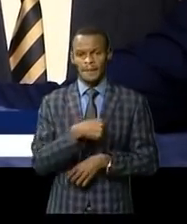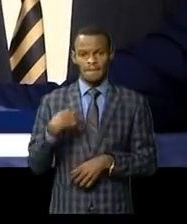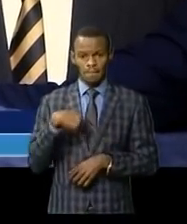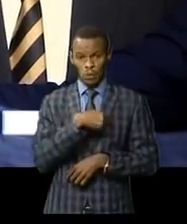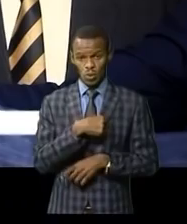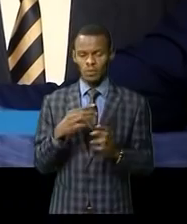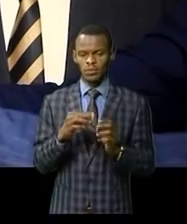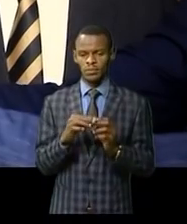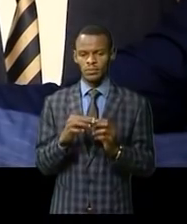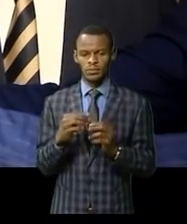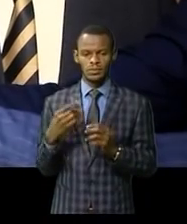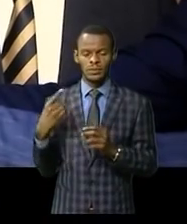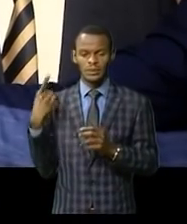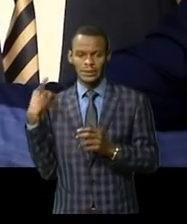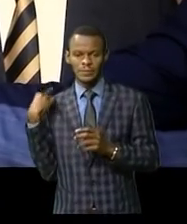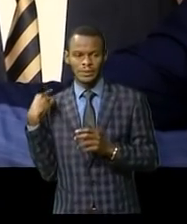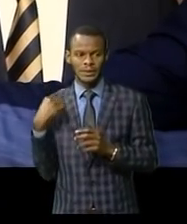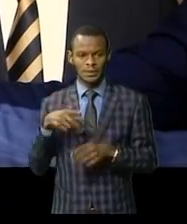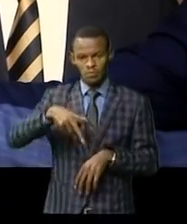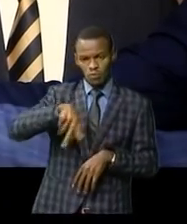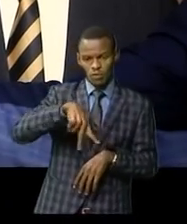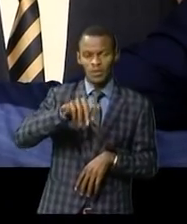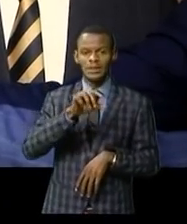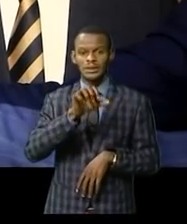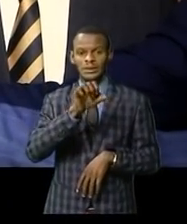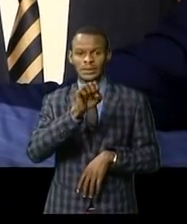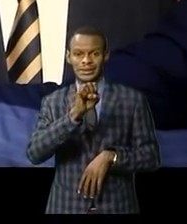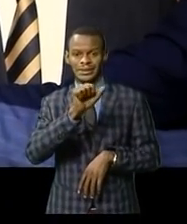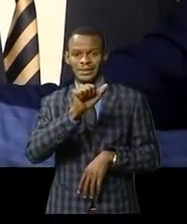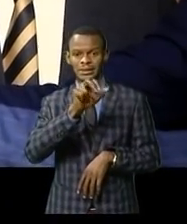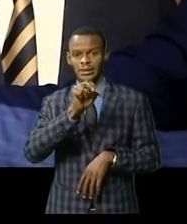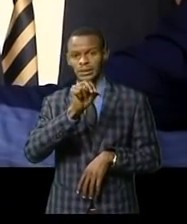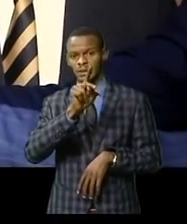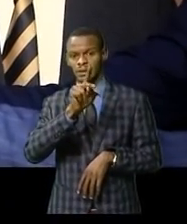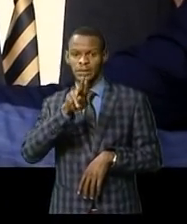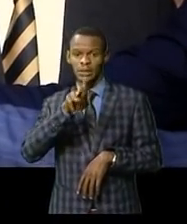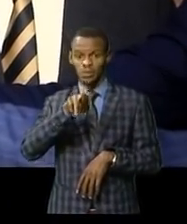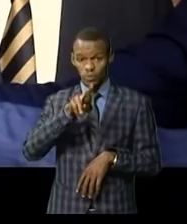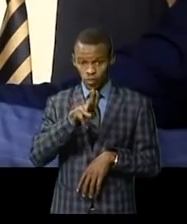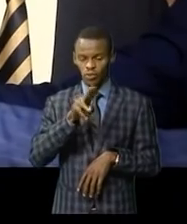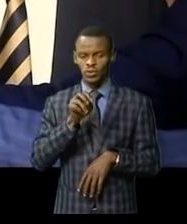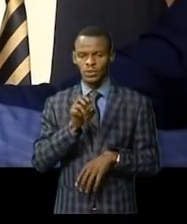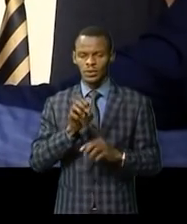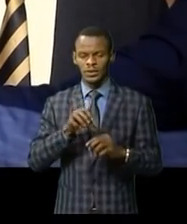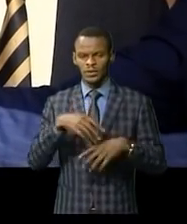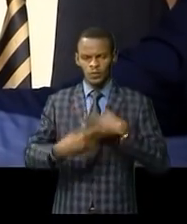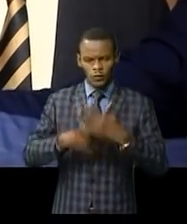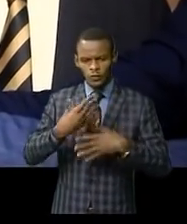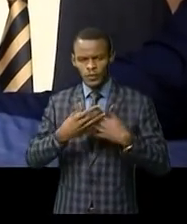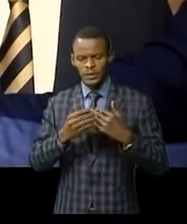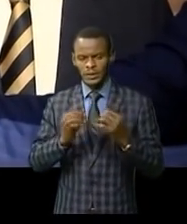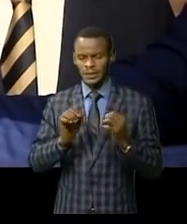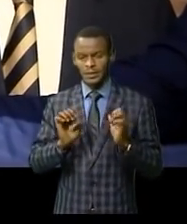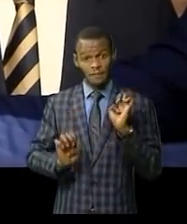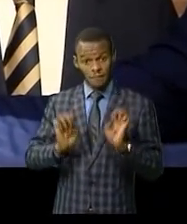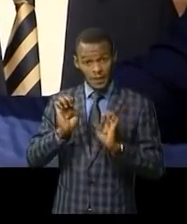la province du Sankuru, faisant cette évaluation dans leurs activités parlementaires, ont